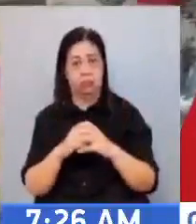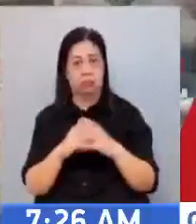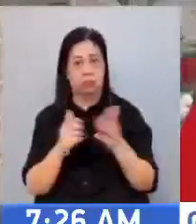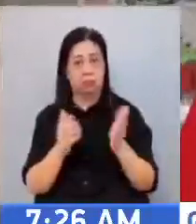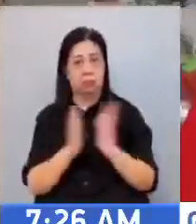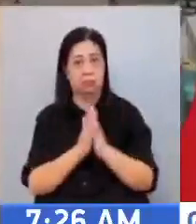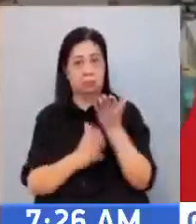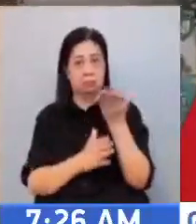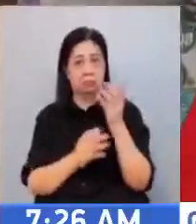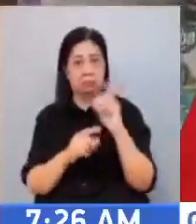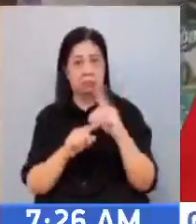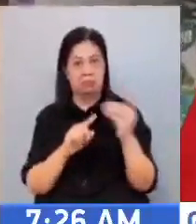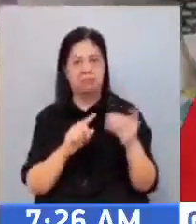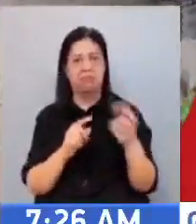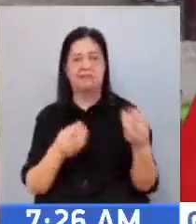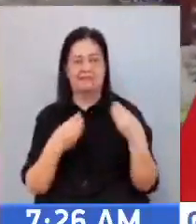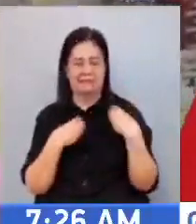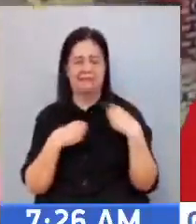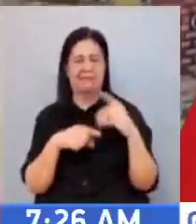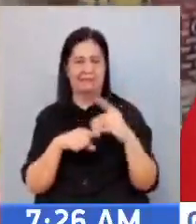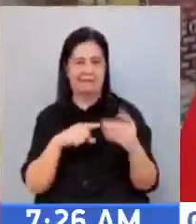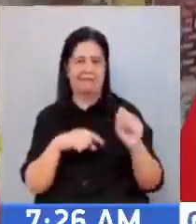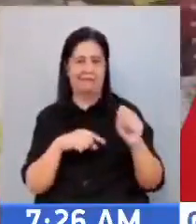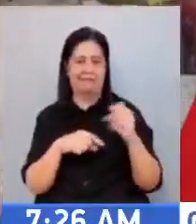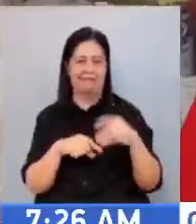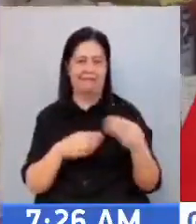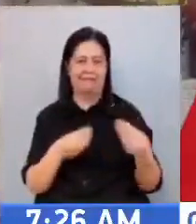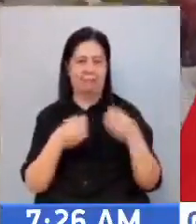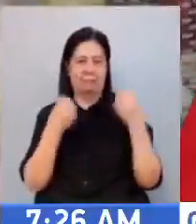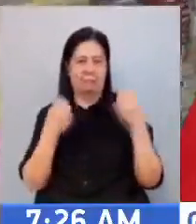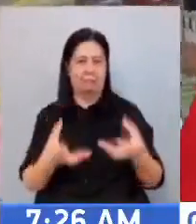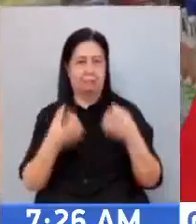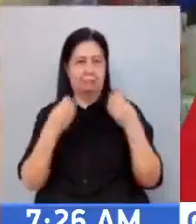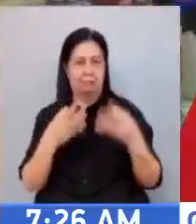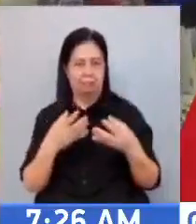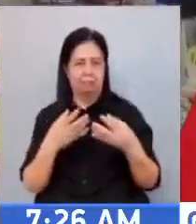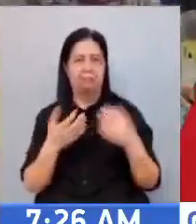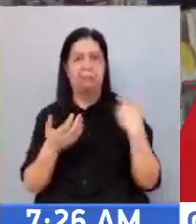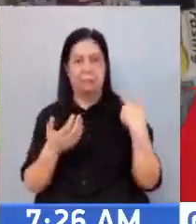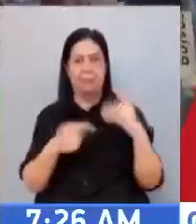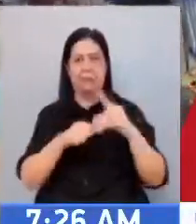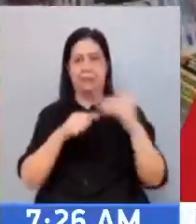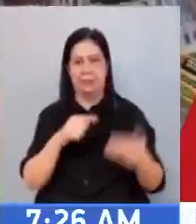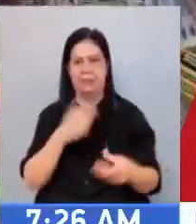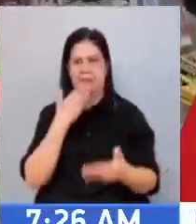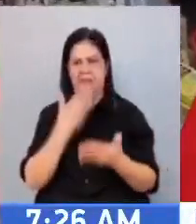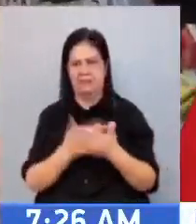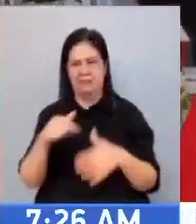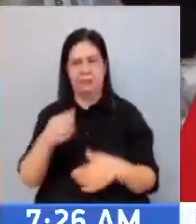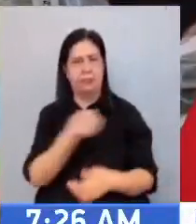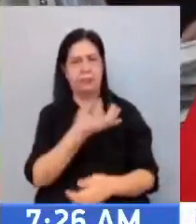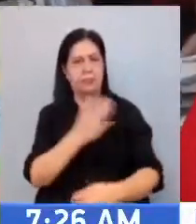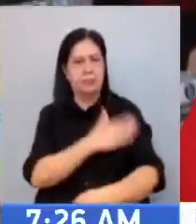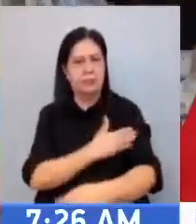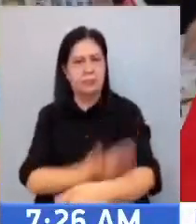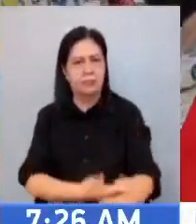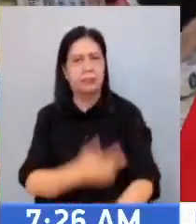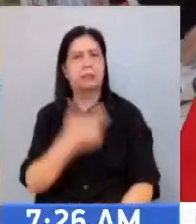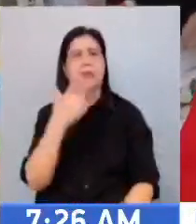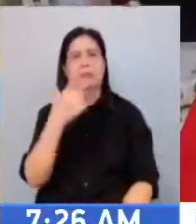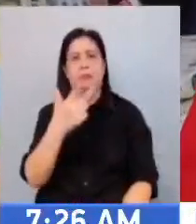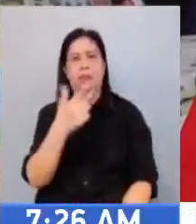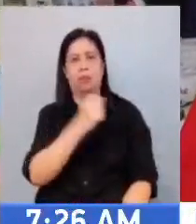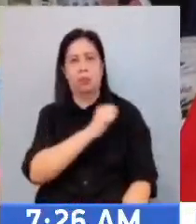Opo, binibigyan po kaming discount. Talaga? Pag maramihan po, nakakapag-discount po. Yun ang maganda dito. Kasi ilan ba anak niya? Tatlo po. Tatlo, panay grade school